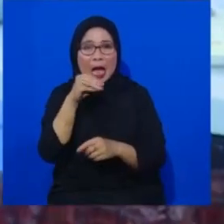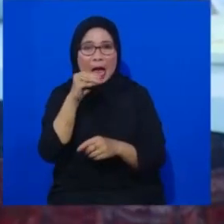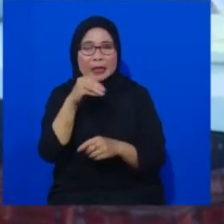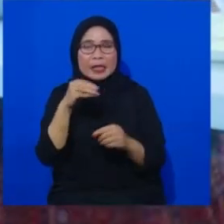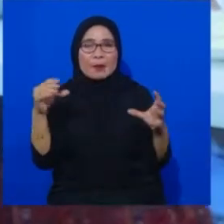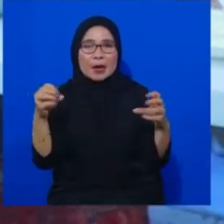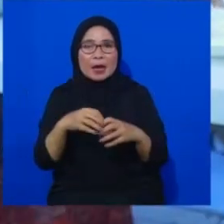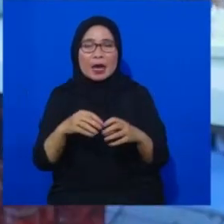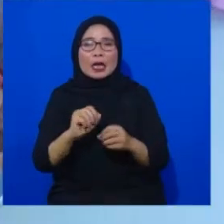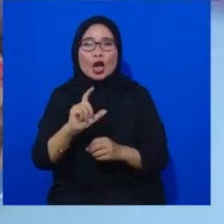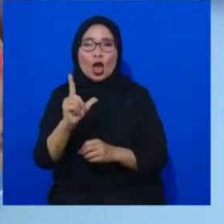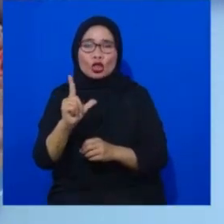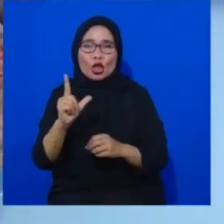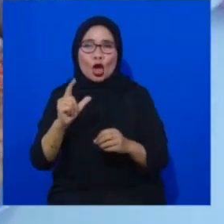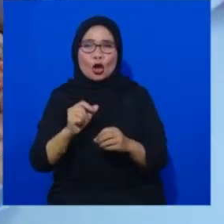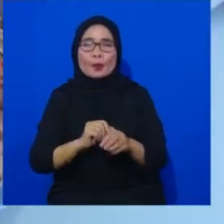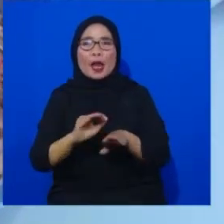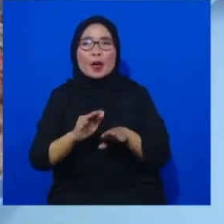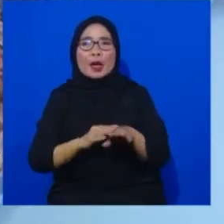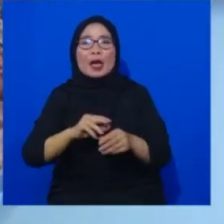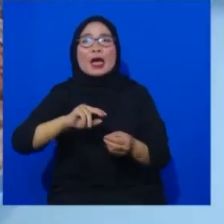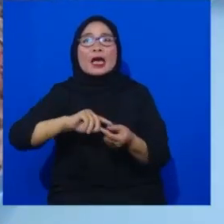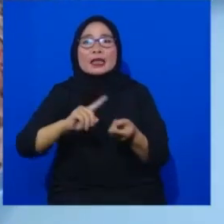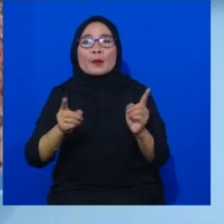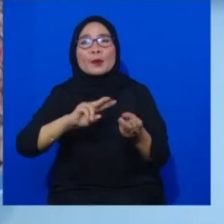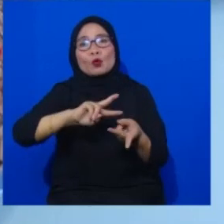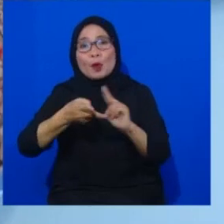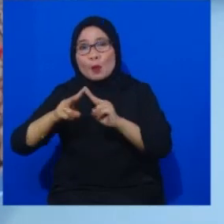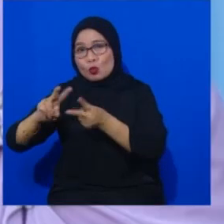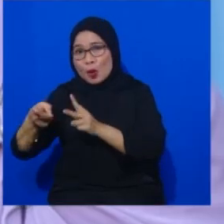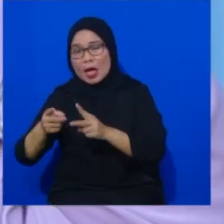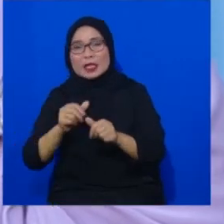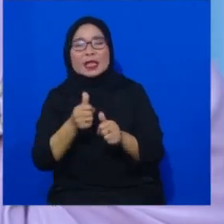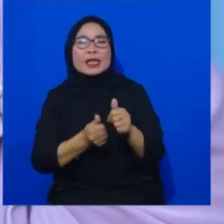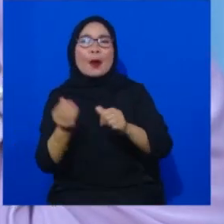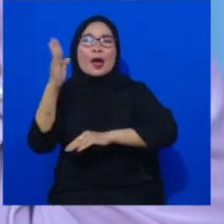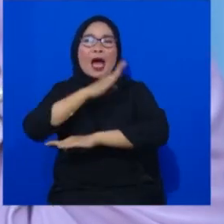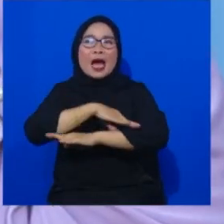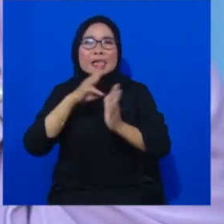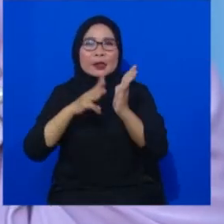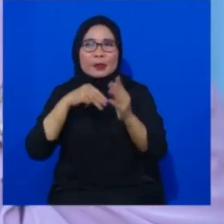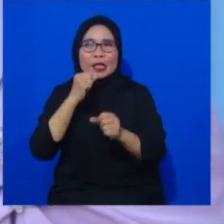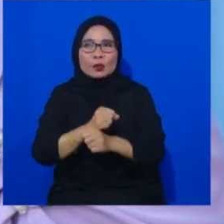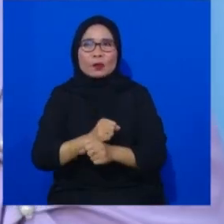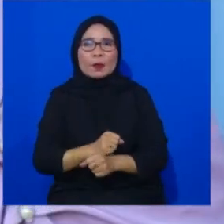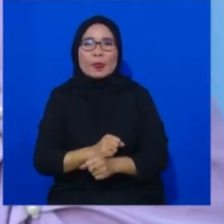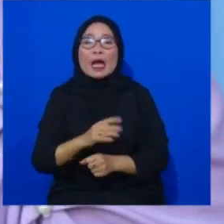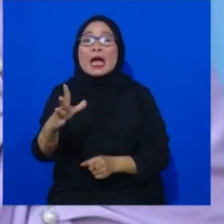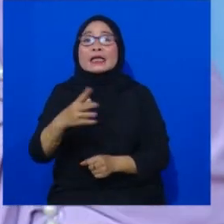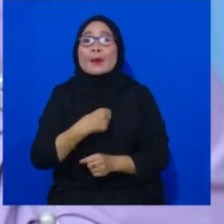balap. Namun menu ini berubah-ubah setiap hari Minggu. Tahu informasi makan gratis ini dari mana? Dari